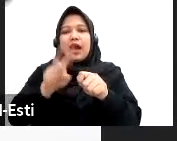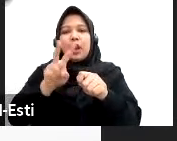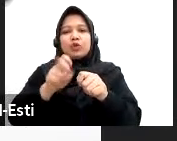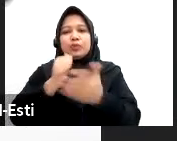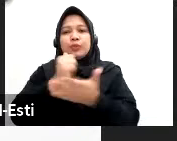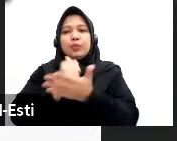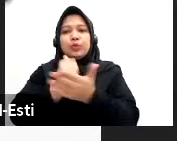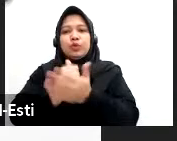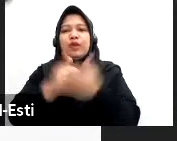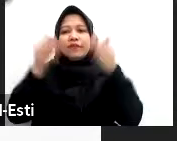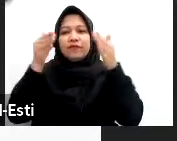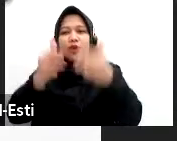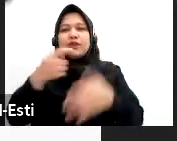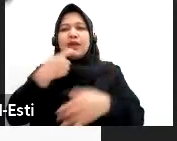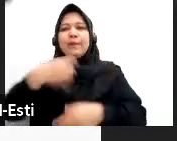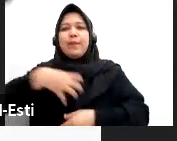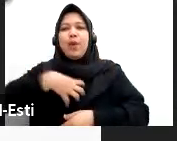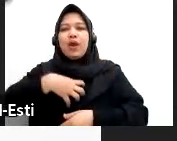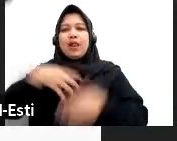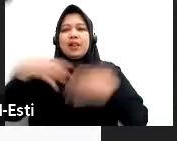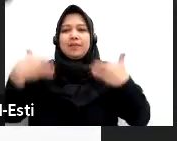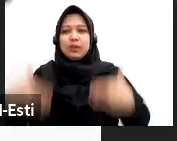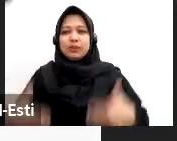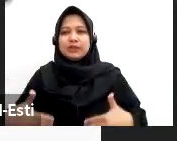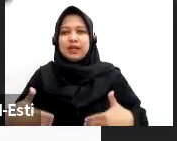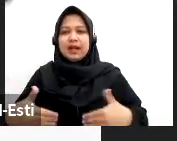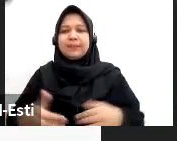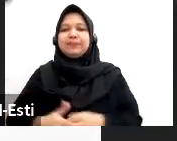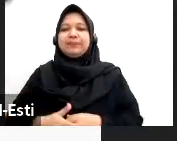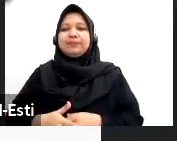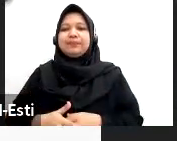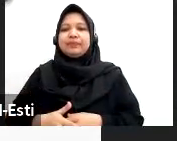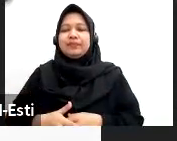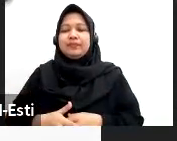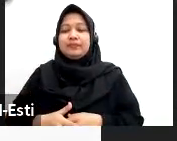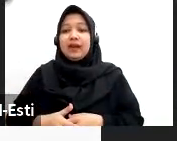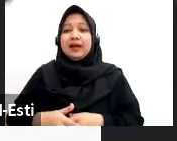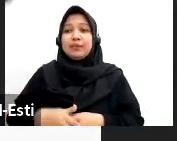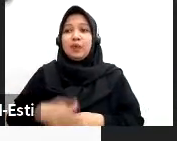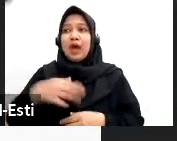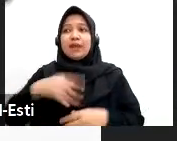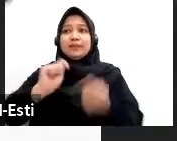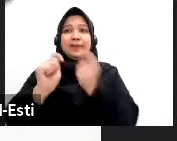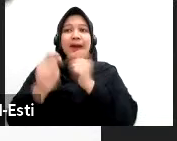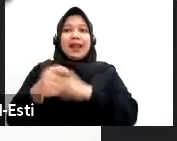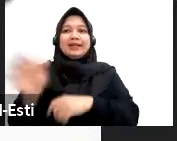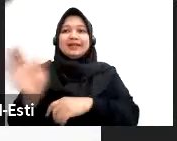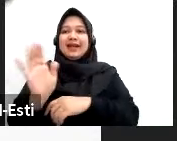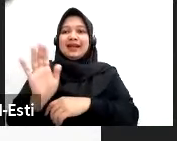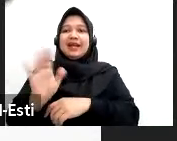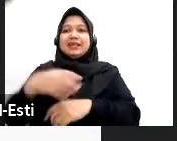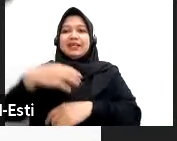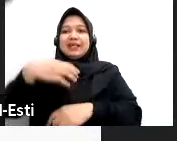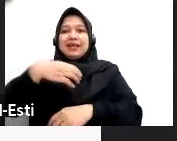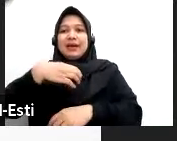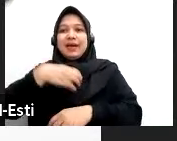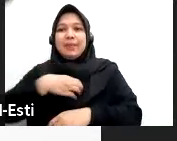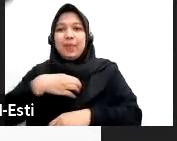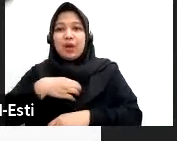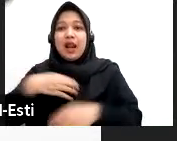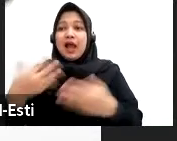manusia Bukan sebaliknya bahwa moral manusia atau etika profesi yang